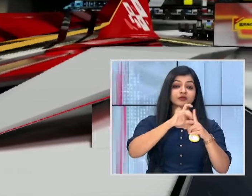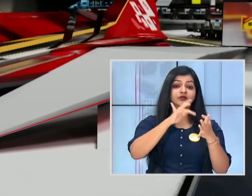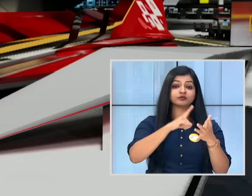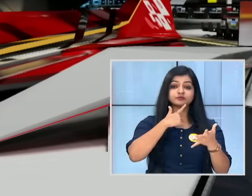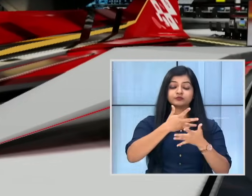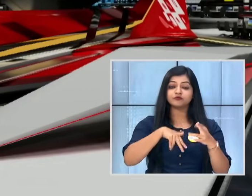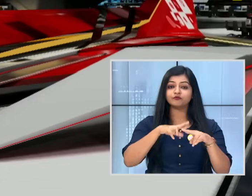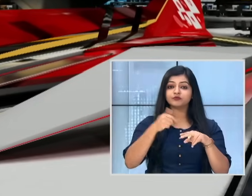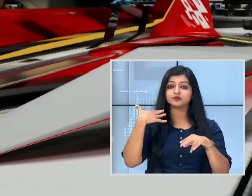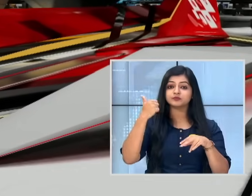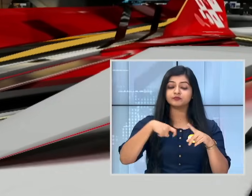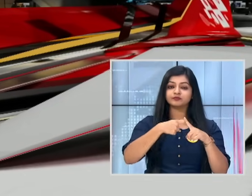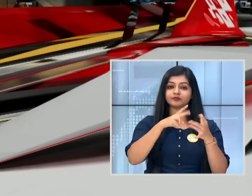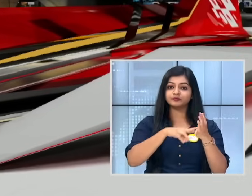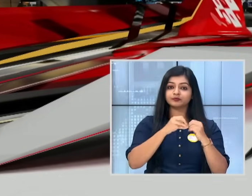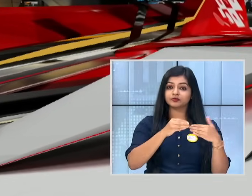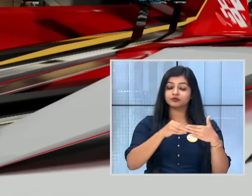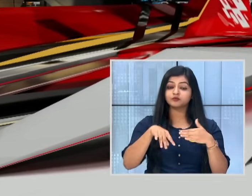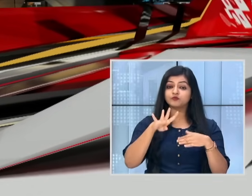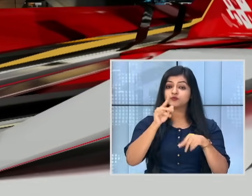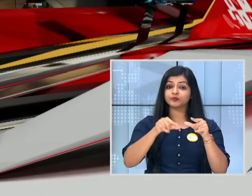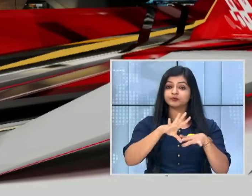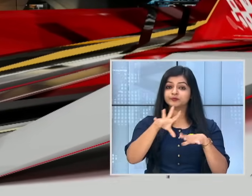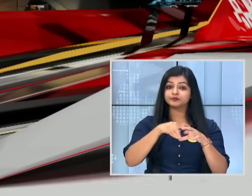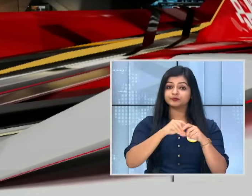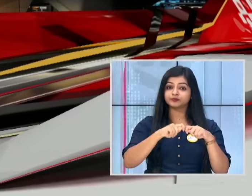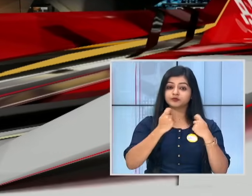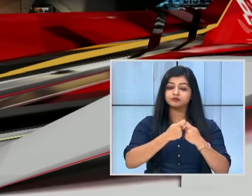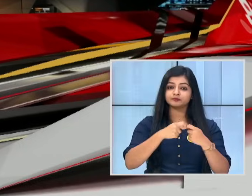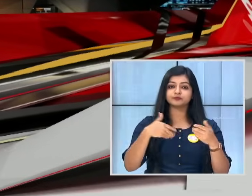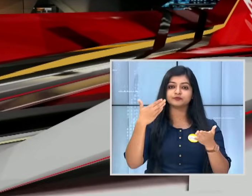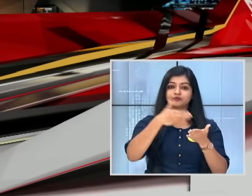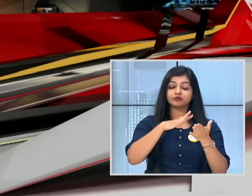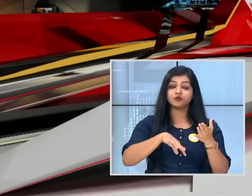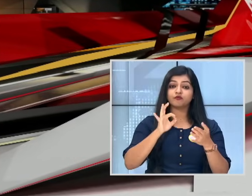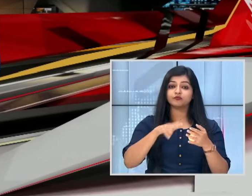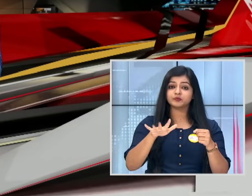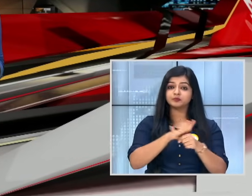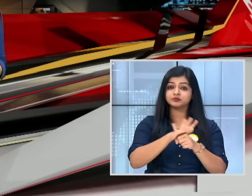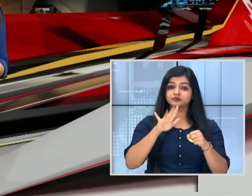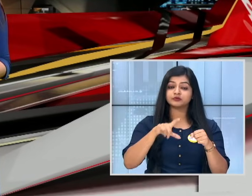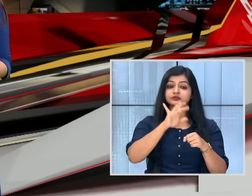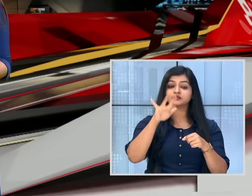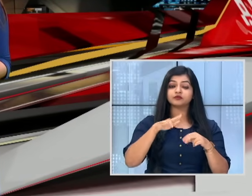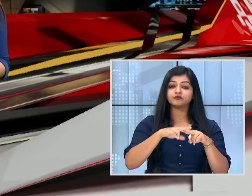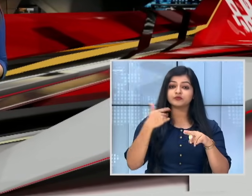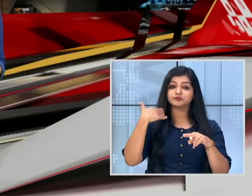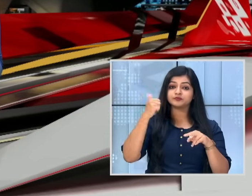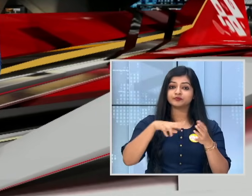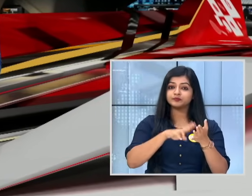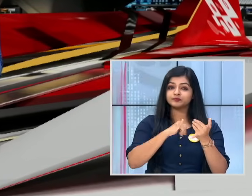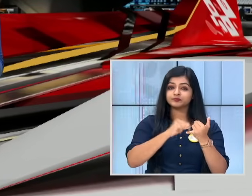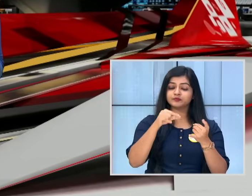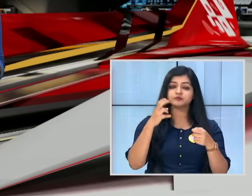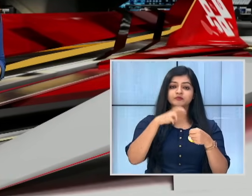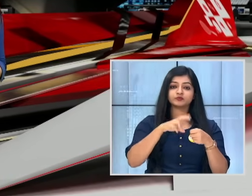ചർച്ചയിൽ ധനമന്ത്രി KN ബാലഗോപാലിന്റെ നേതൃത്വത്തിൽ 4-അംഗ സംഘമാണ് പങ്കെടുക്കുന്നത്. ഔദ്യോഗിക തിരക്കുകൾ കാരണം കേന്ദ്ര ധനമന്ത്രി നിർമ്മലാ സീതാരാമൻ